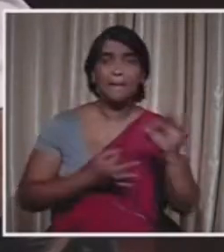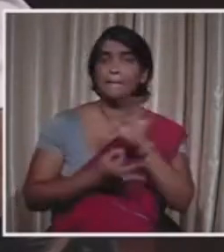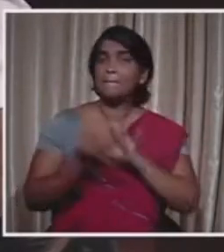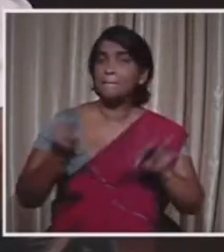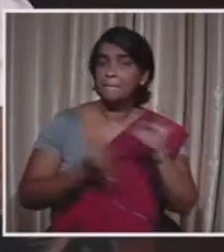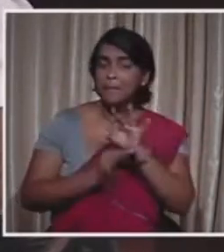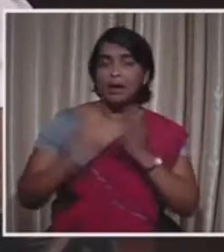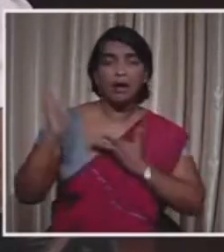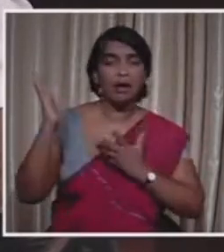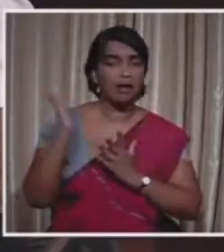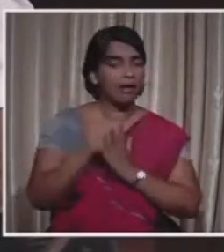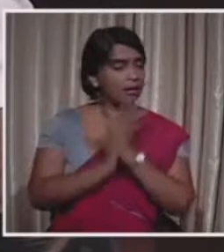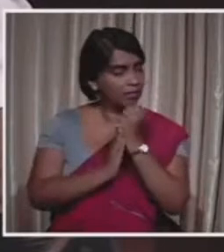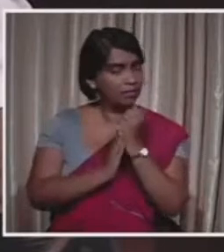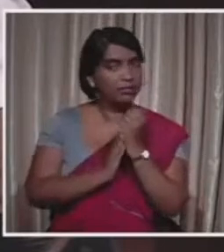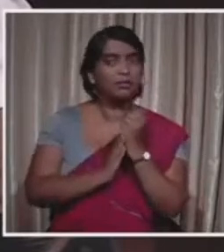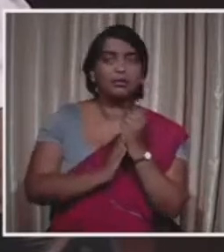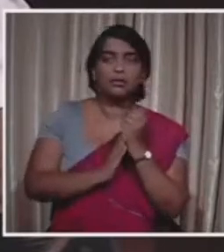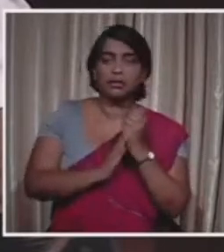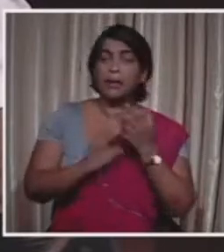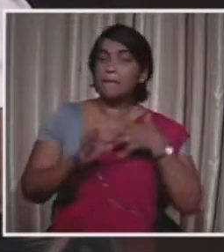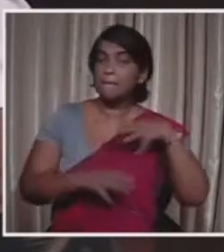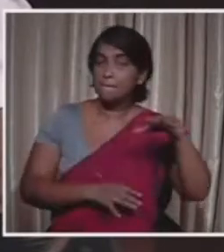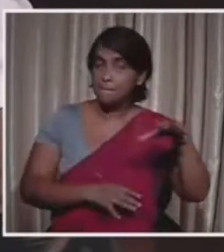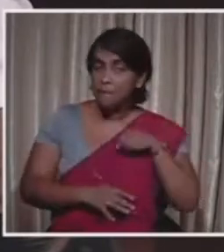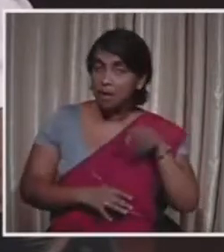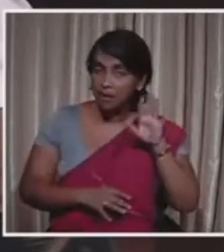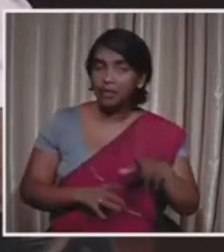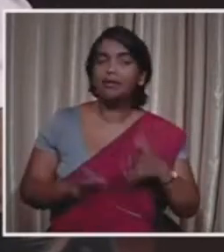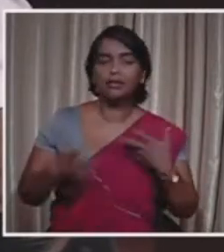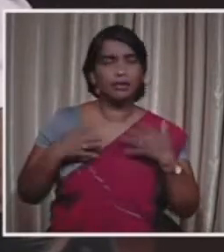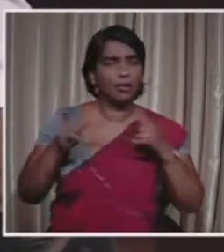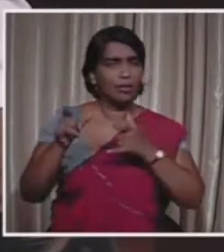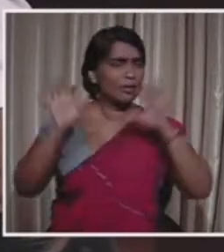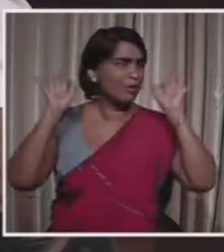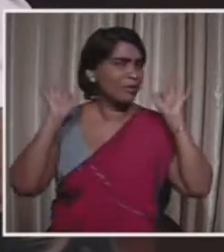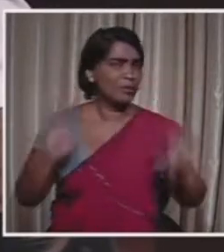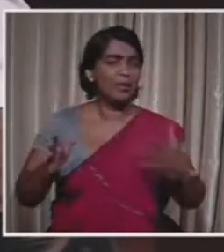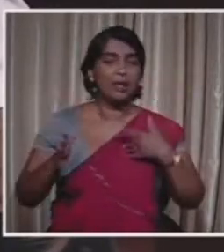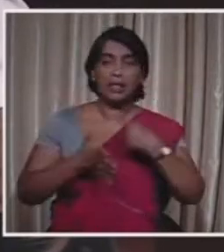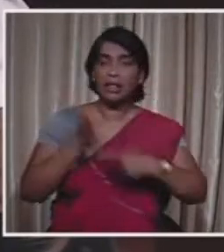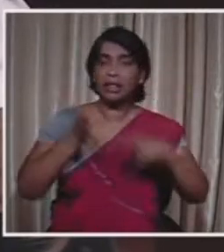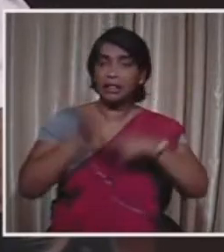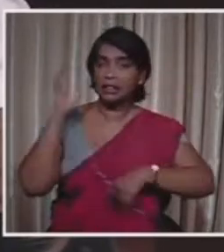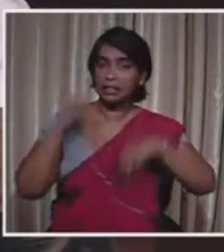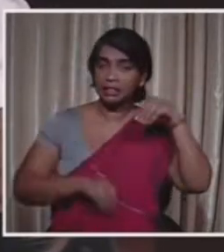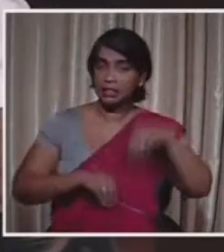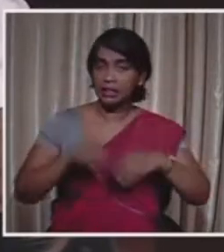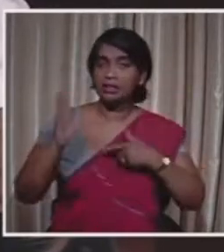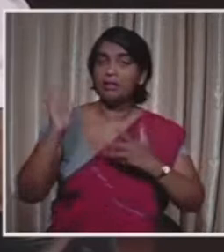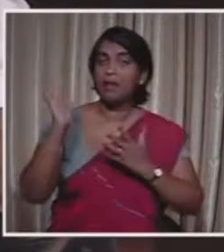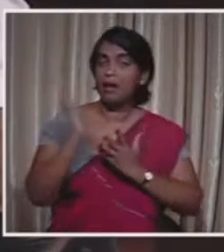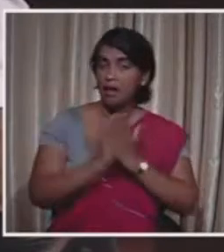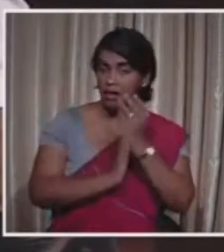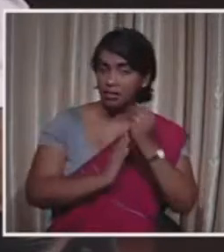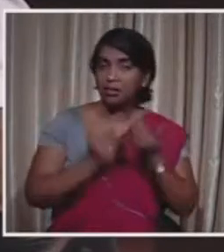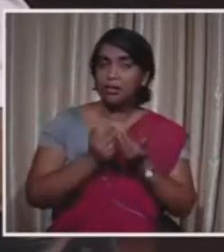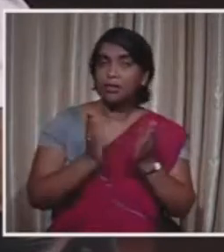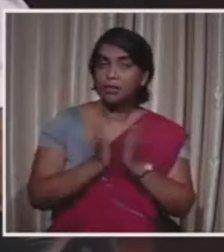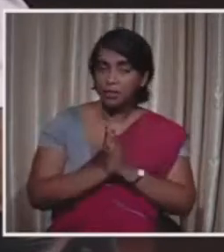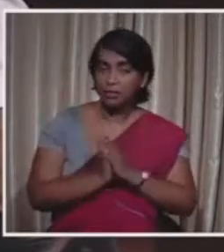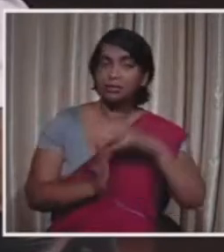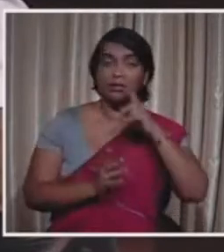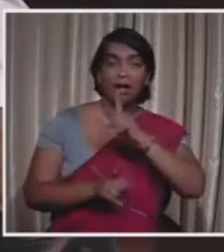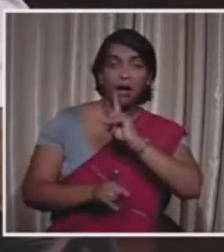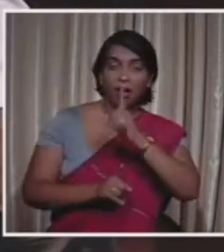prajatantravadi aitiya pavichchi karapu tamange deshapalana aitiya tamange katha